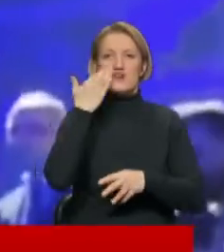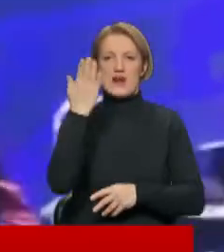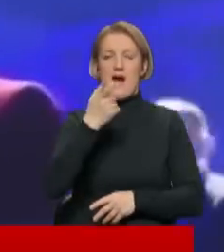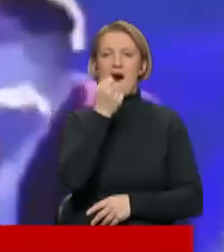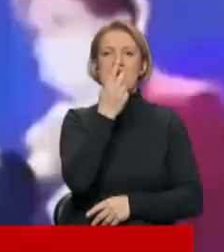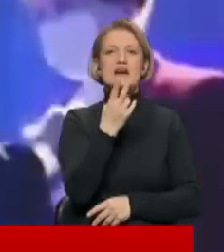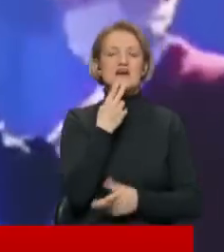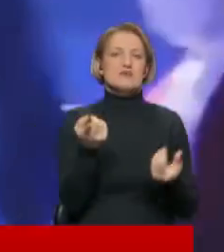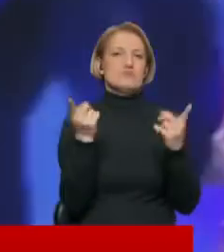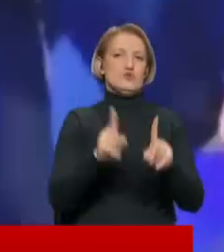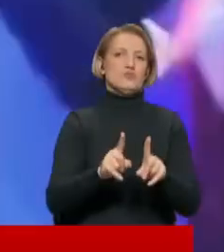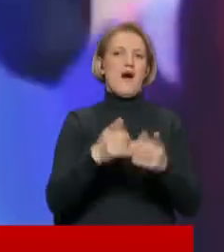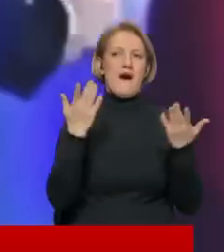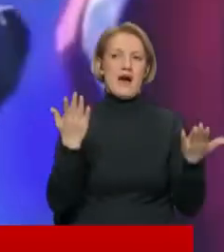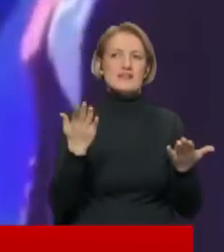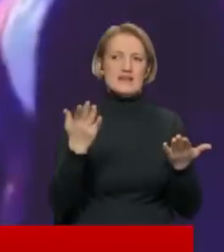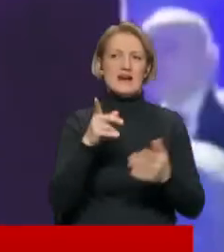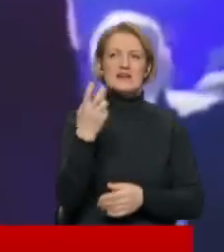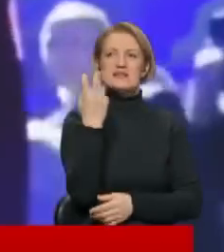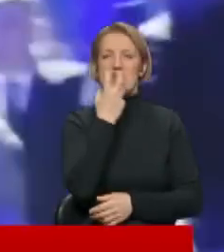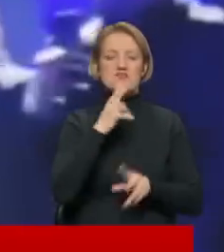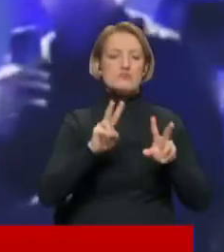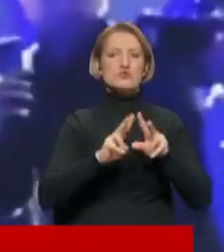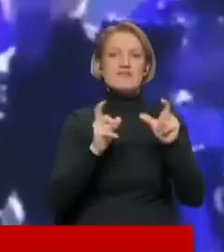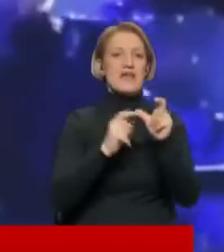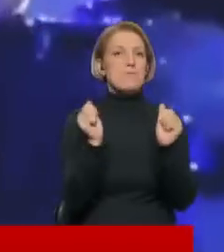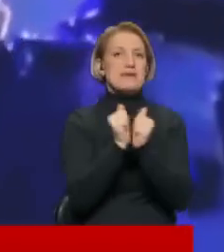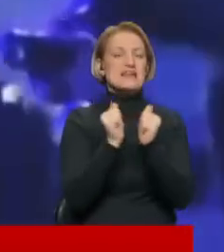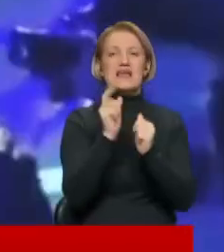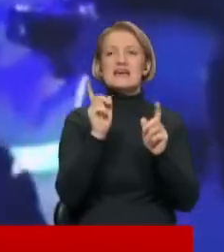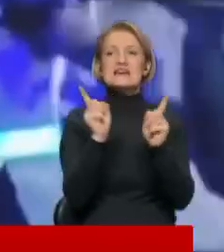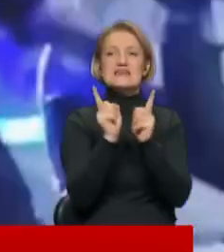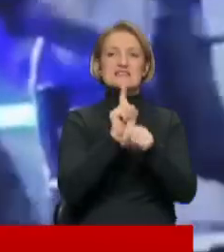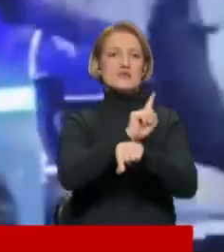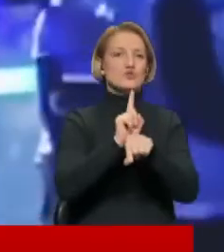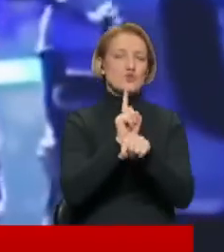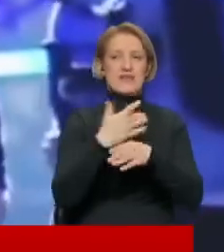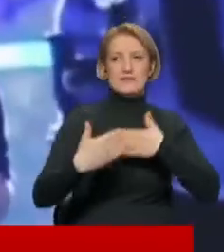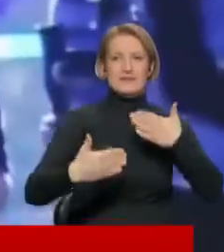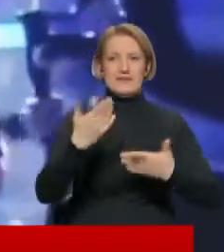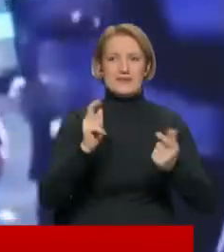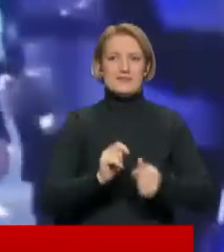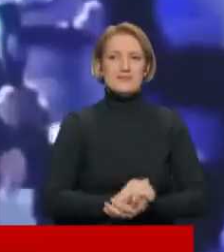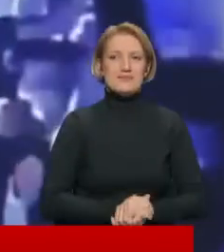Ankara'daki kadın buluşmasında Hatta sahnede sanatçı Mustafa sandalla birlikte kısa süre dans etti